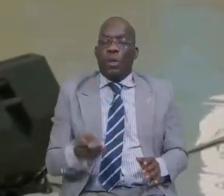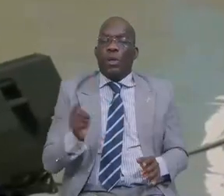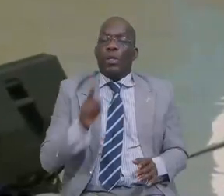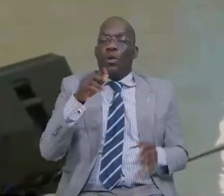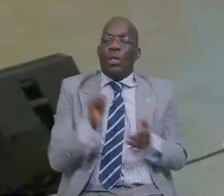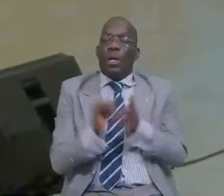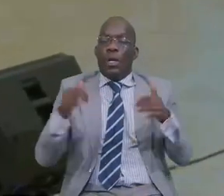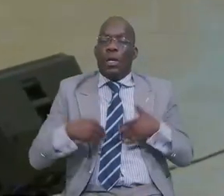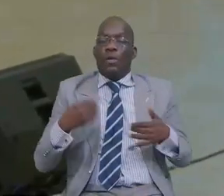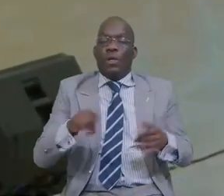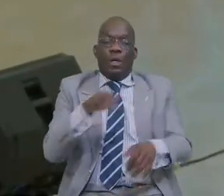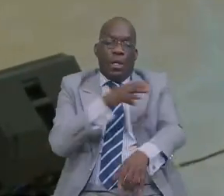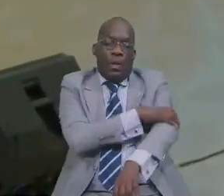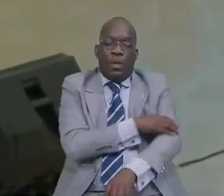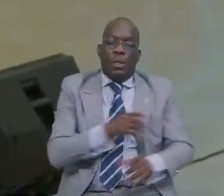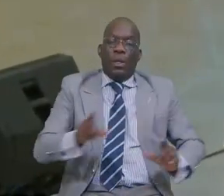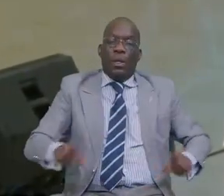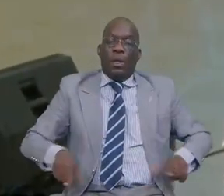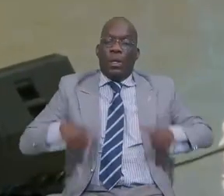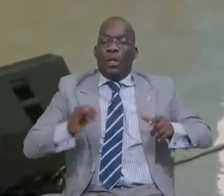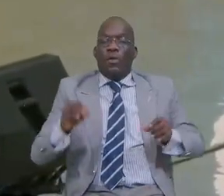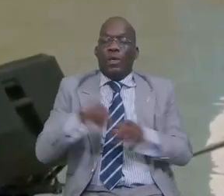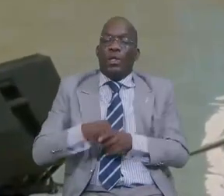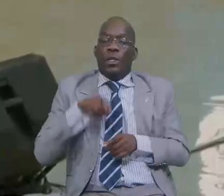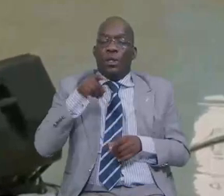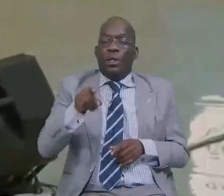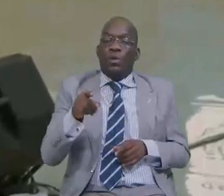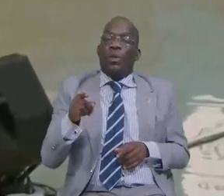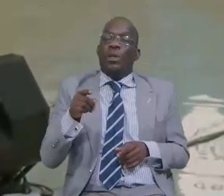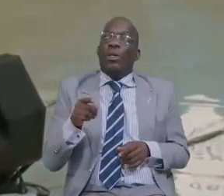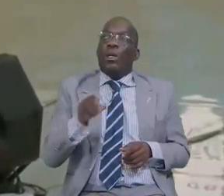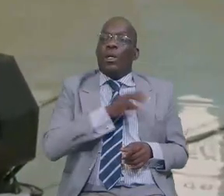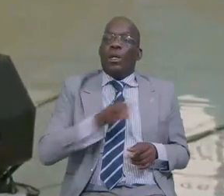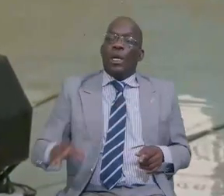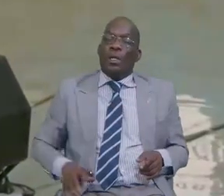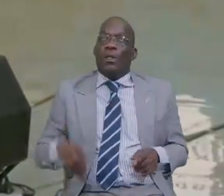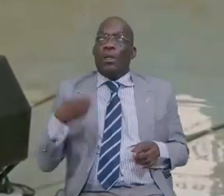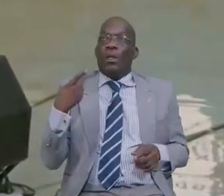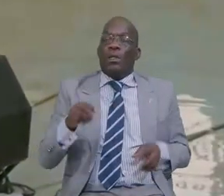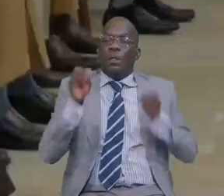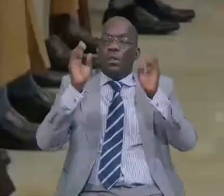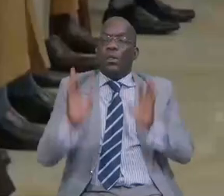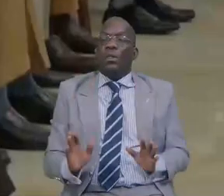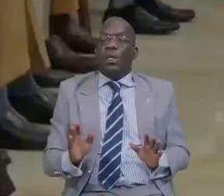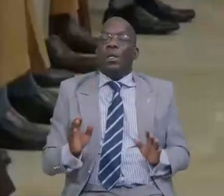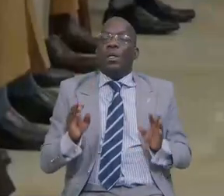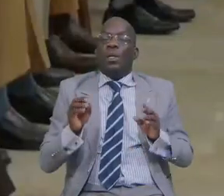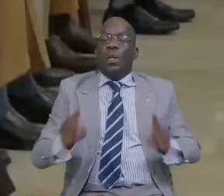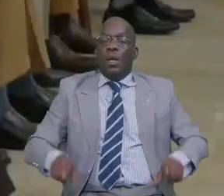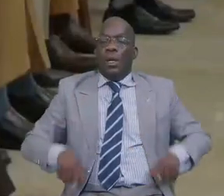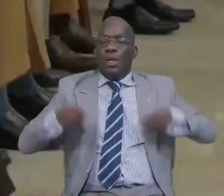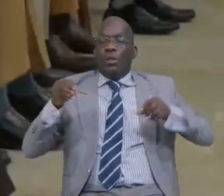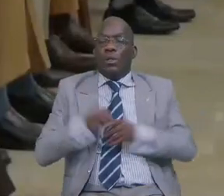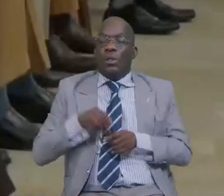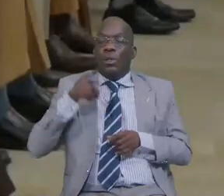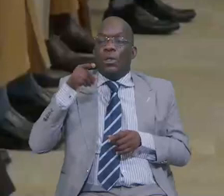le capitaine vivant au-dedans de nous. Christ, l'enseignant, vit au-dedans de toi. Projette